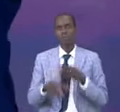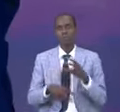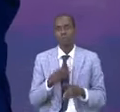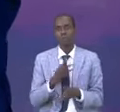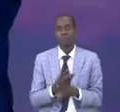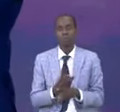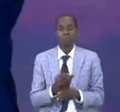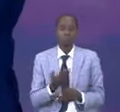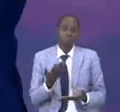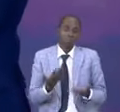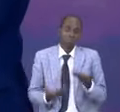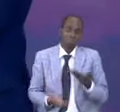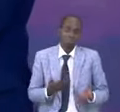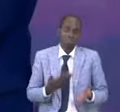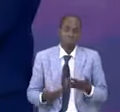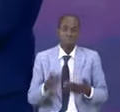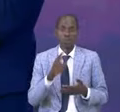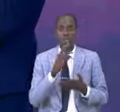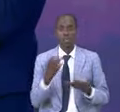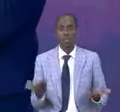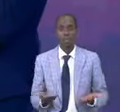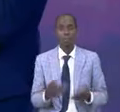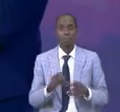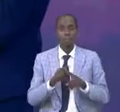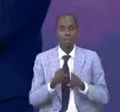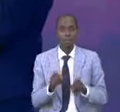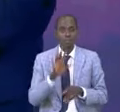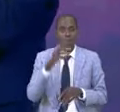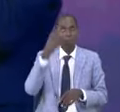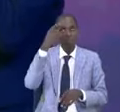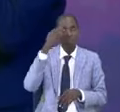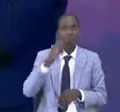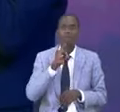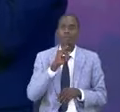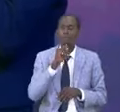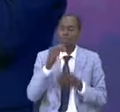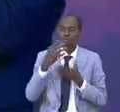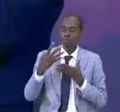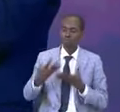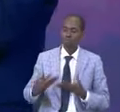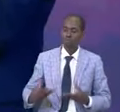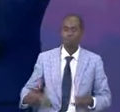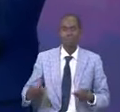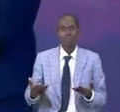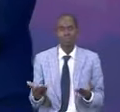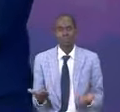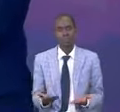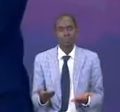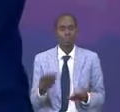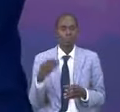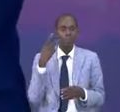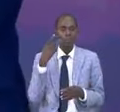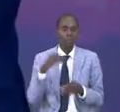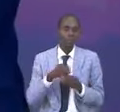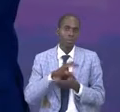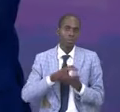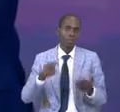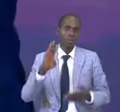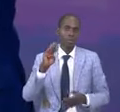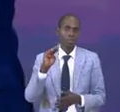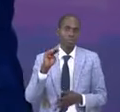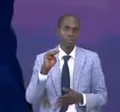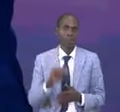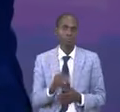là votre esprit n'est pas ici bas verset 14 ce qui parle